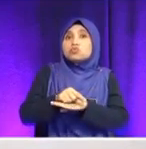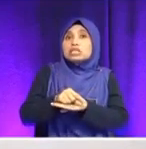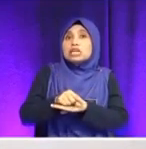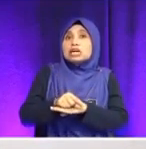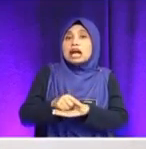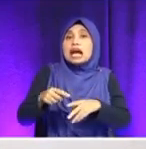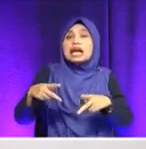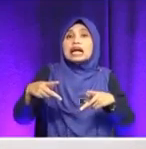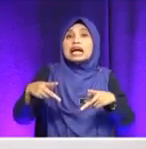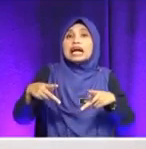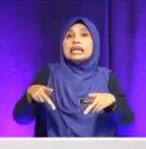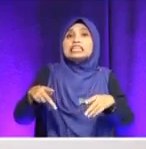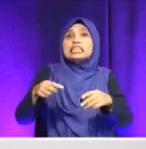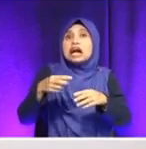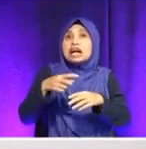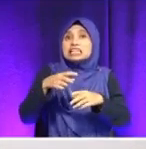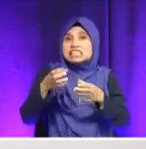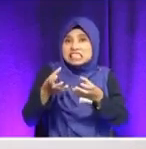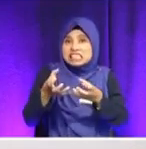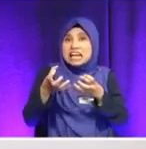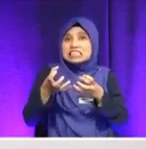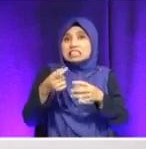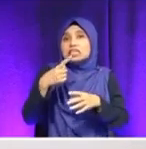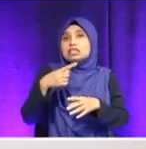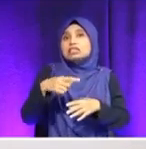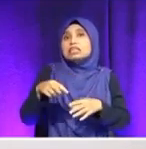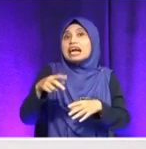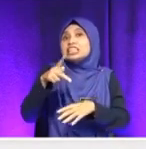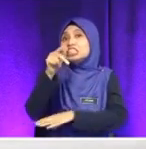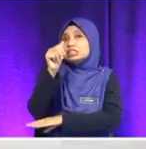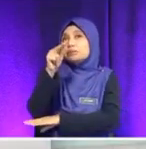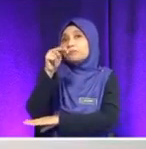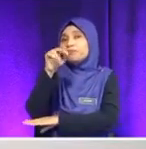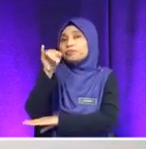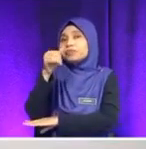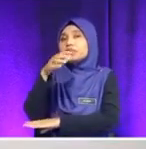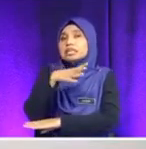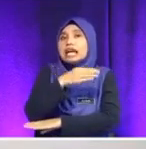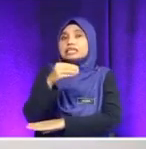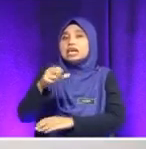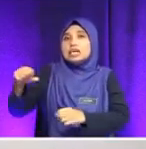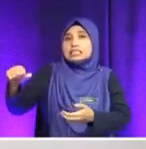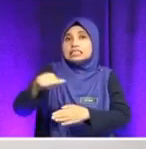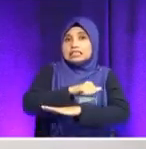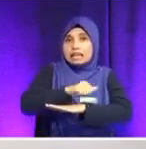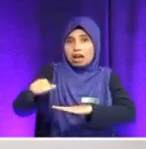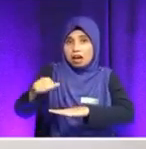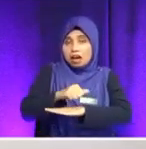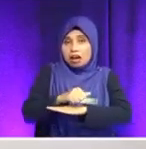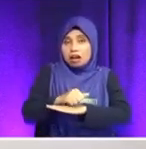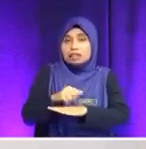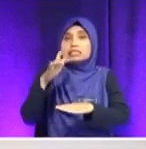perlu kanji terlebih dahulu. Sebelum kita guna, kita seterika dan kanji. Okay, ini kita panggil apa tadi, cikgu? Siap. Bird